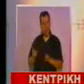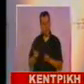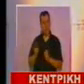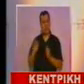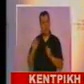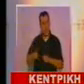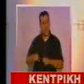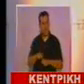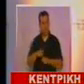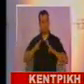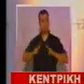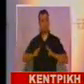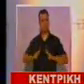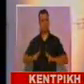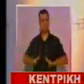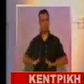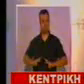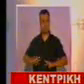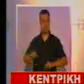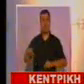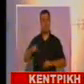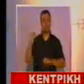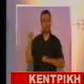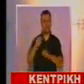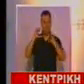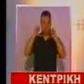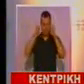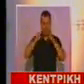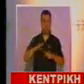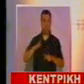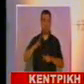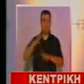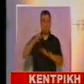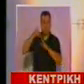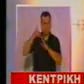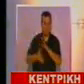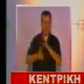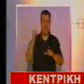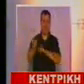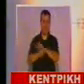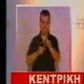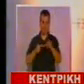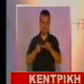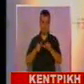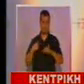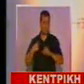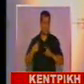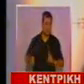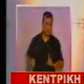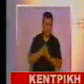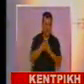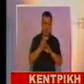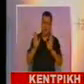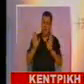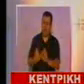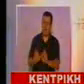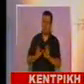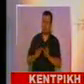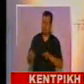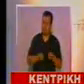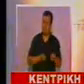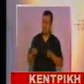σήμερα στην άμβληση του ριζοσπαστισμού, στο κουμαντάρισμα του κινήματος. Και σου λέει, έχει και